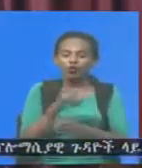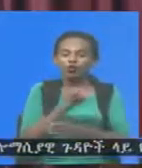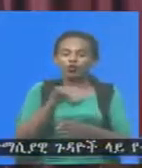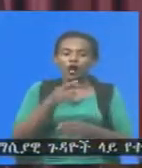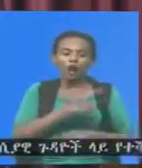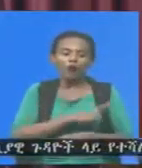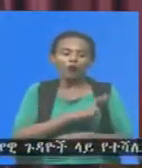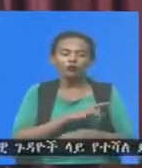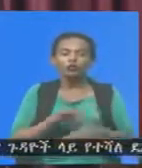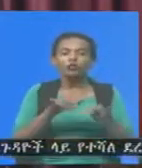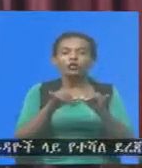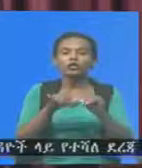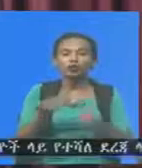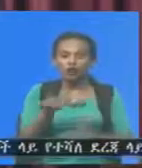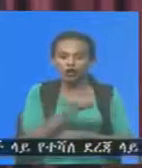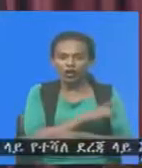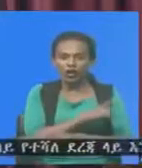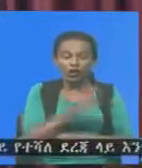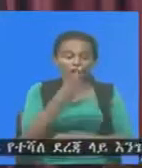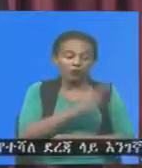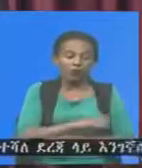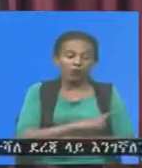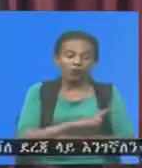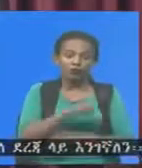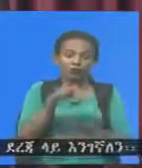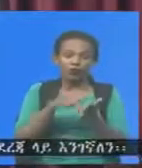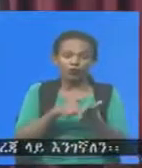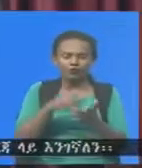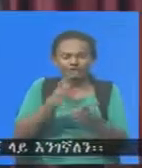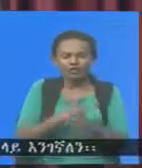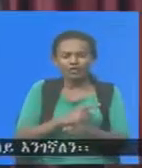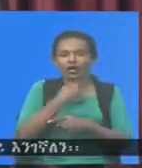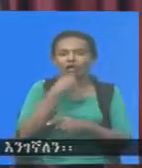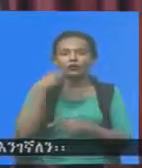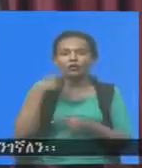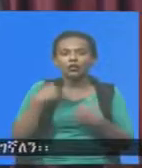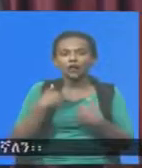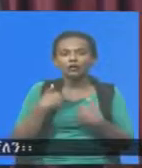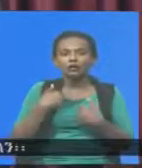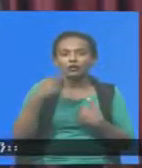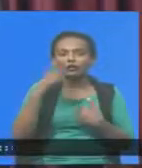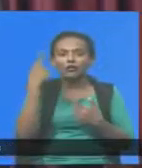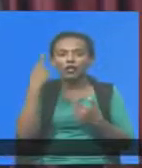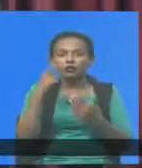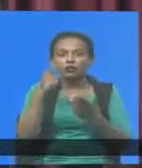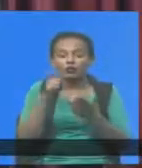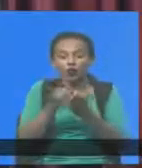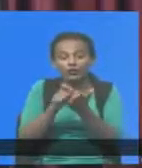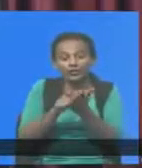የሚቀጥል ይሆናል። በሃይማኖት ተቋማት ከፍተኛ ሌብነት አለ። ኦዲት አይደረጉም።